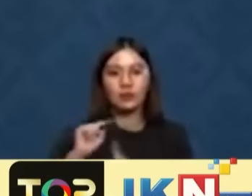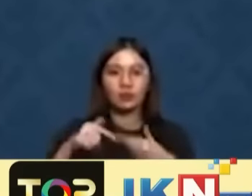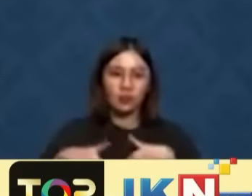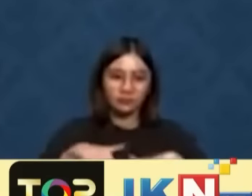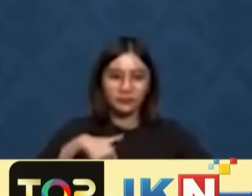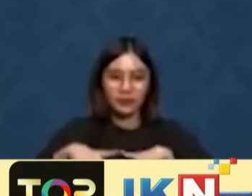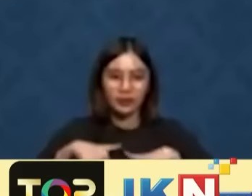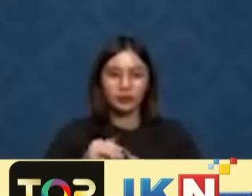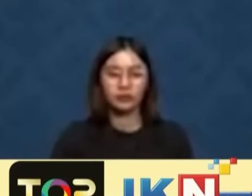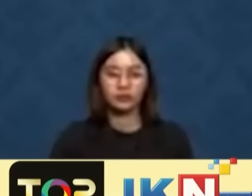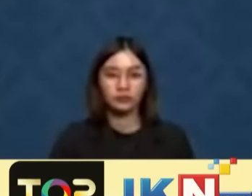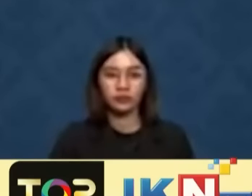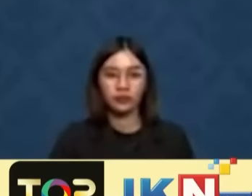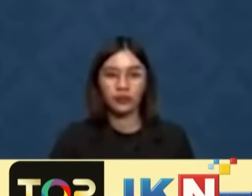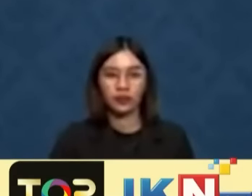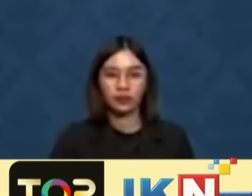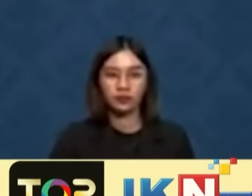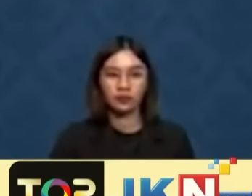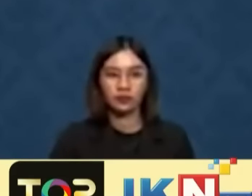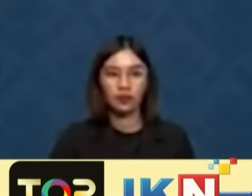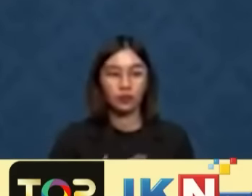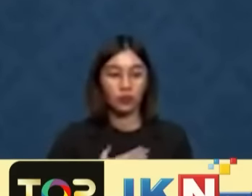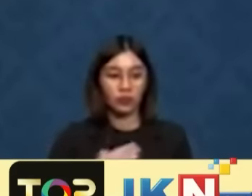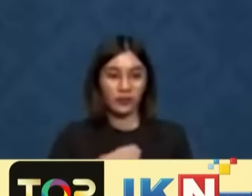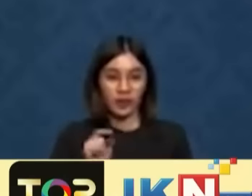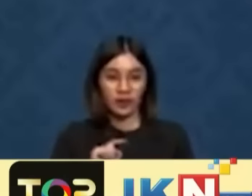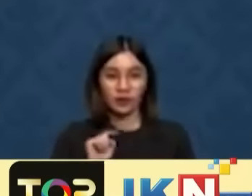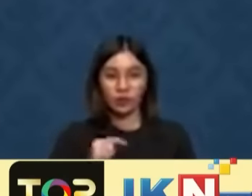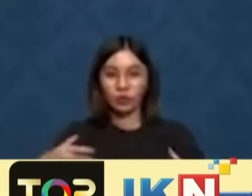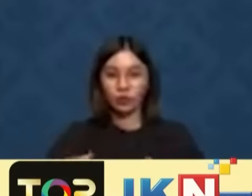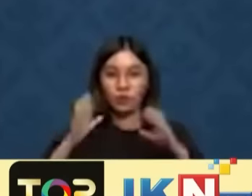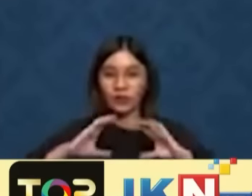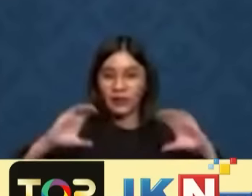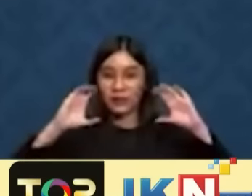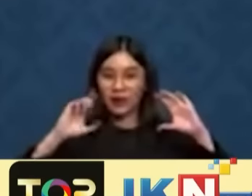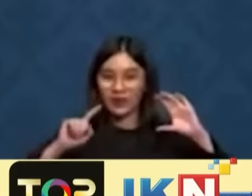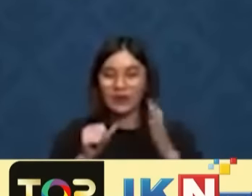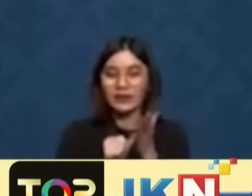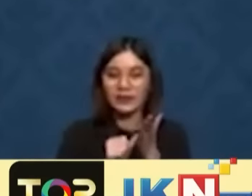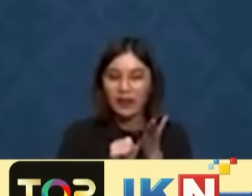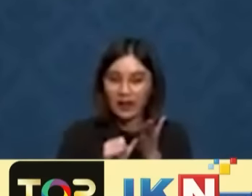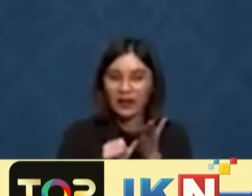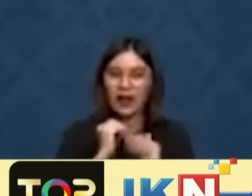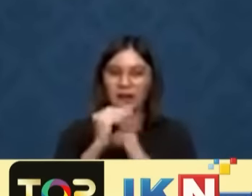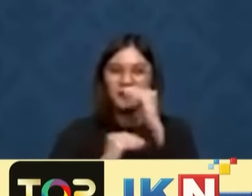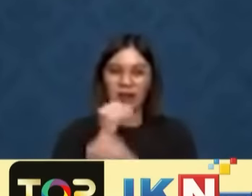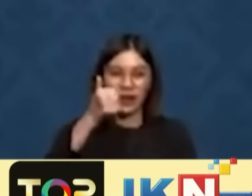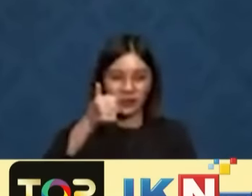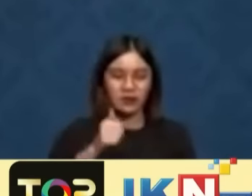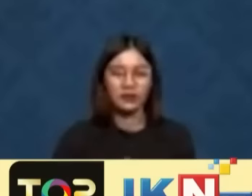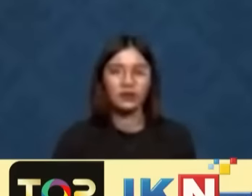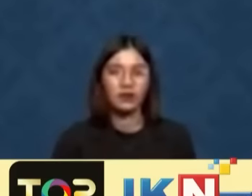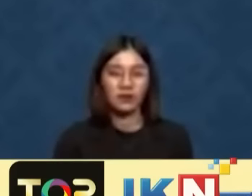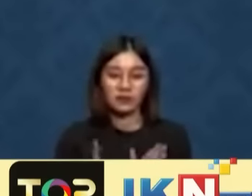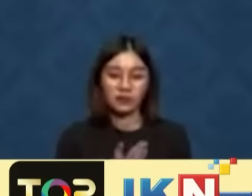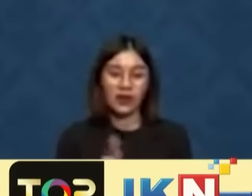ชาชนนะครับเพราะฉะนั้นแล้วเนี่ยผมอยากให้ทางรัฐบาลเนี่ยได้ปรับปรุงให้มันดีขึ้นกว่านี้นะครับสุ